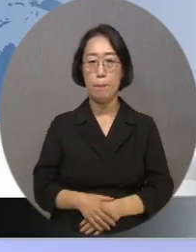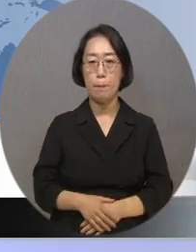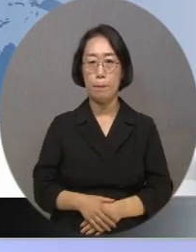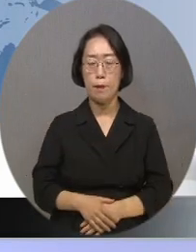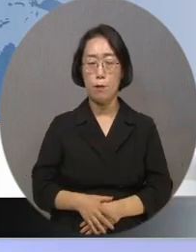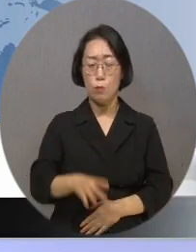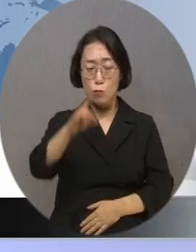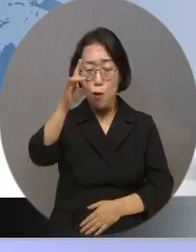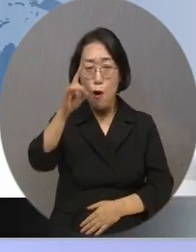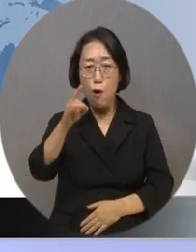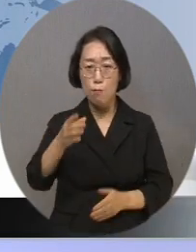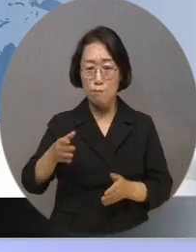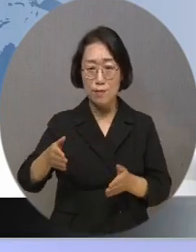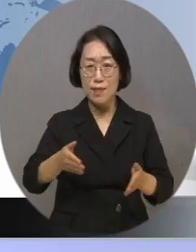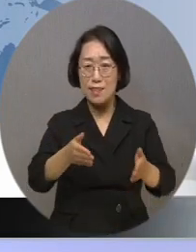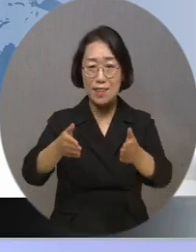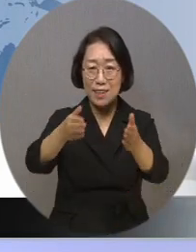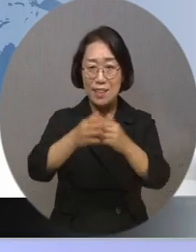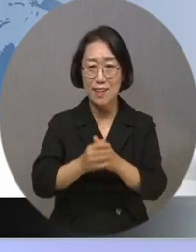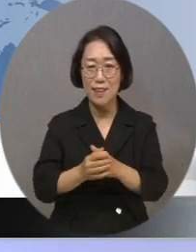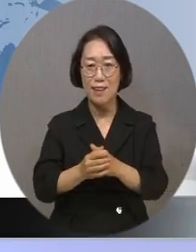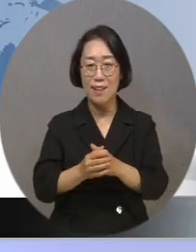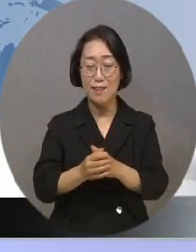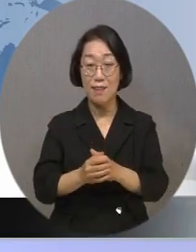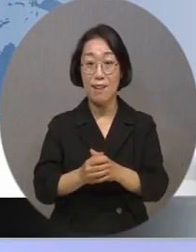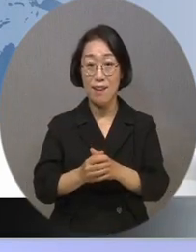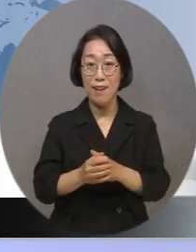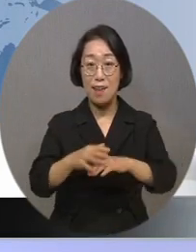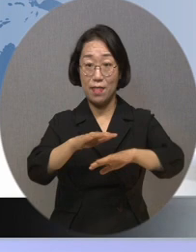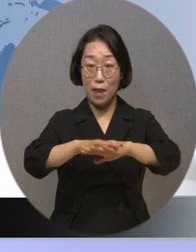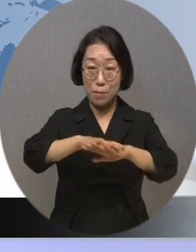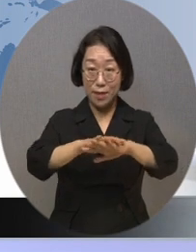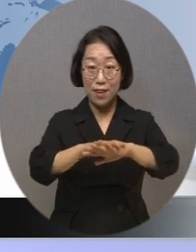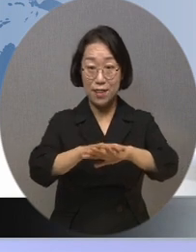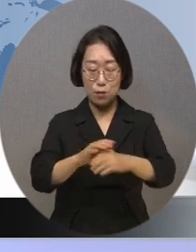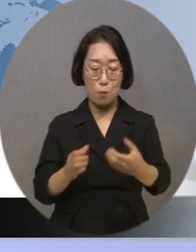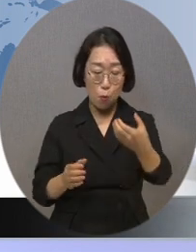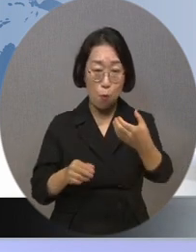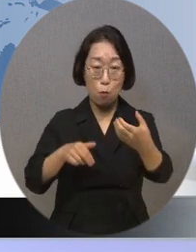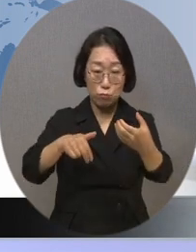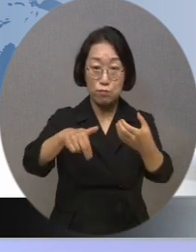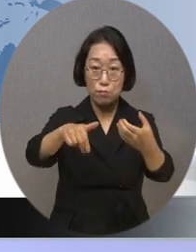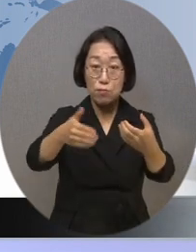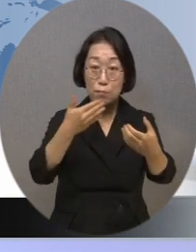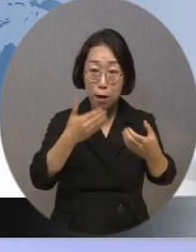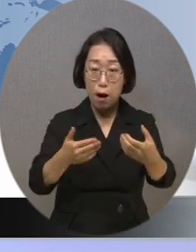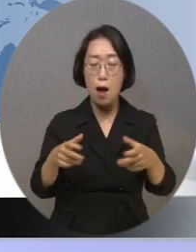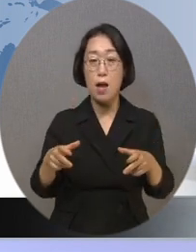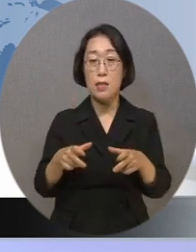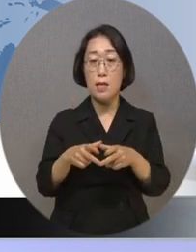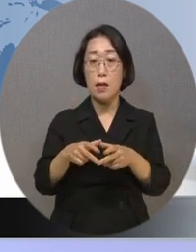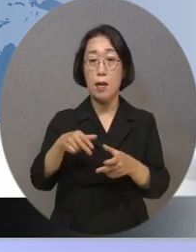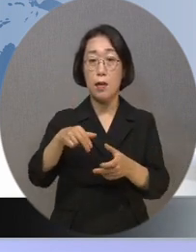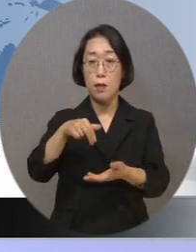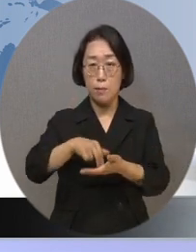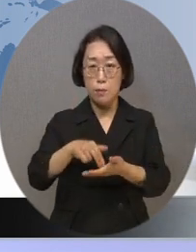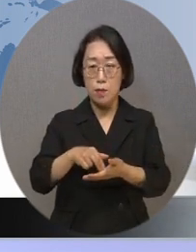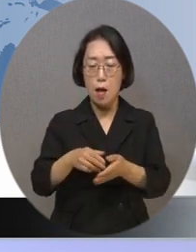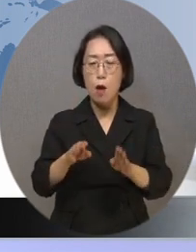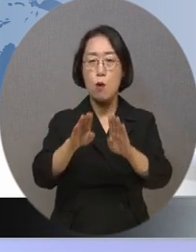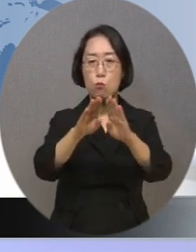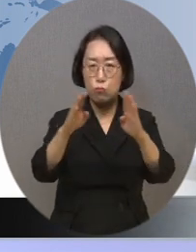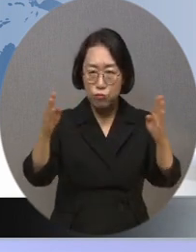시험 가는 길을 찾아갈 때 도보 내비게이션 자주 사용하실 텐데요. 장애인의 경우 정확한 입구나 경사로 안내